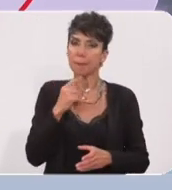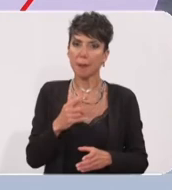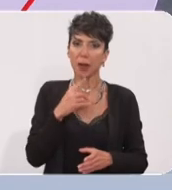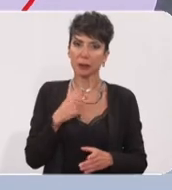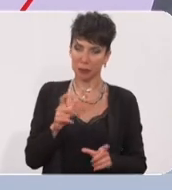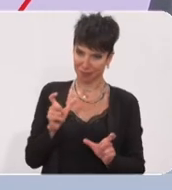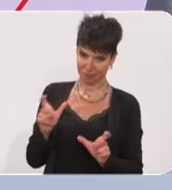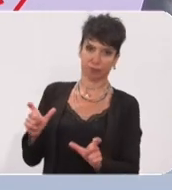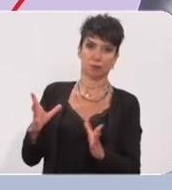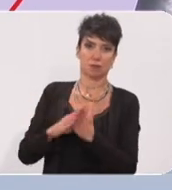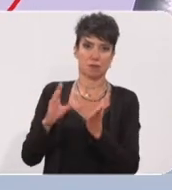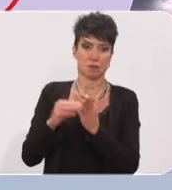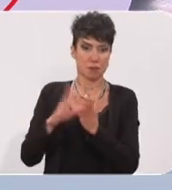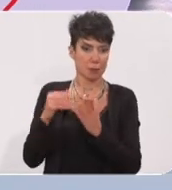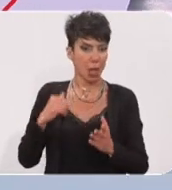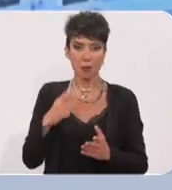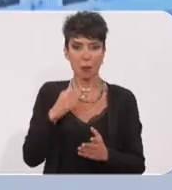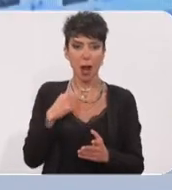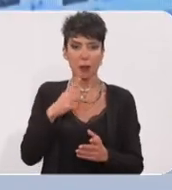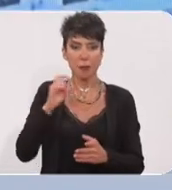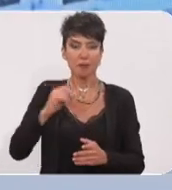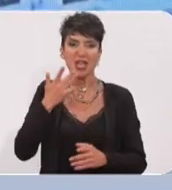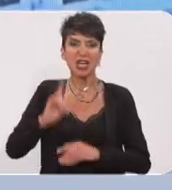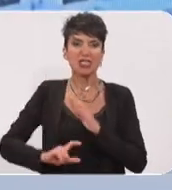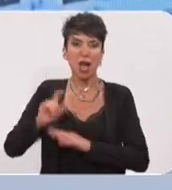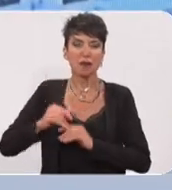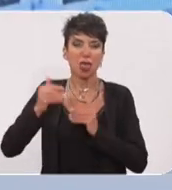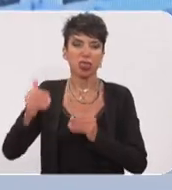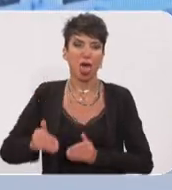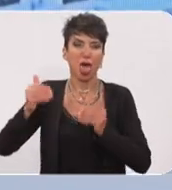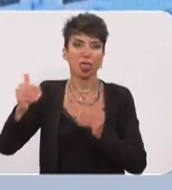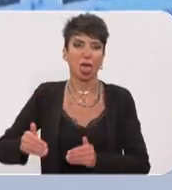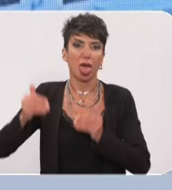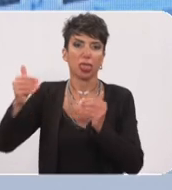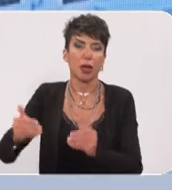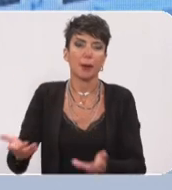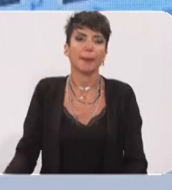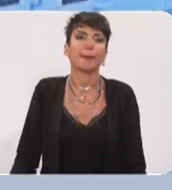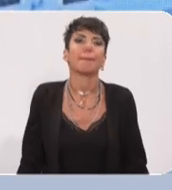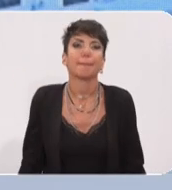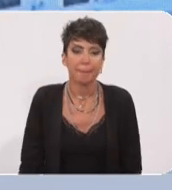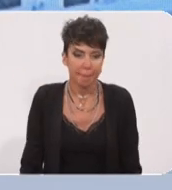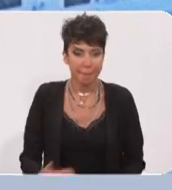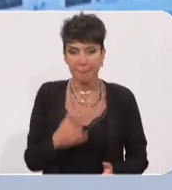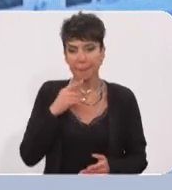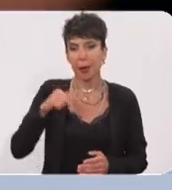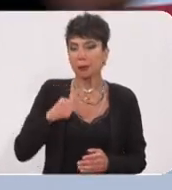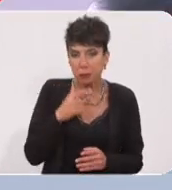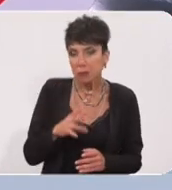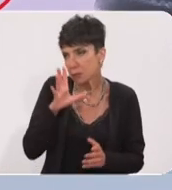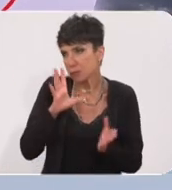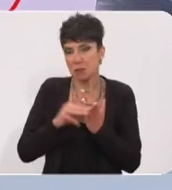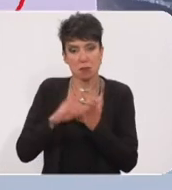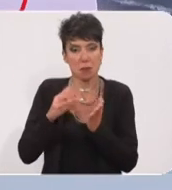για παράδειγμα καθυστερώντας αδικαιολόγητα τη δίκη της Χρυσής Αυγής, υιοθετώντας την ατζέντα της ακροδεξιάς,